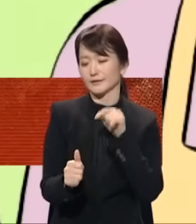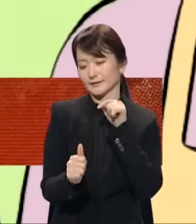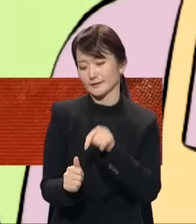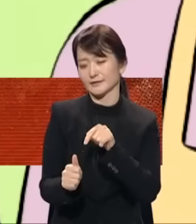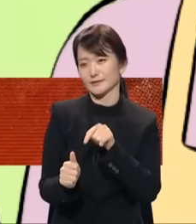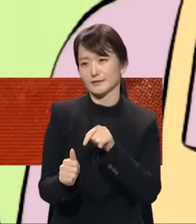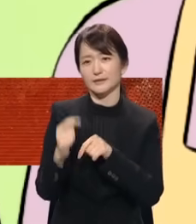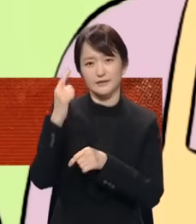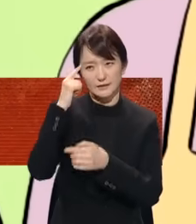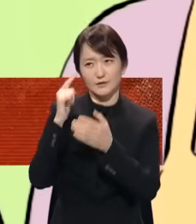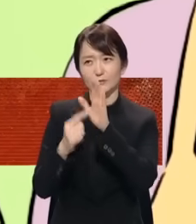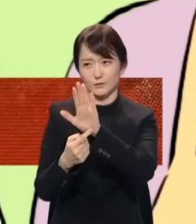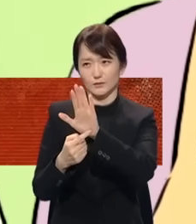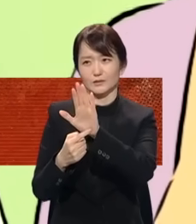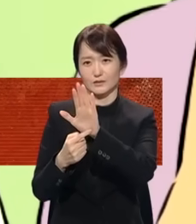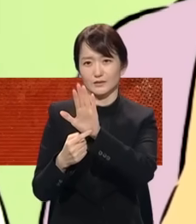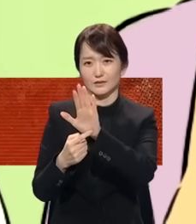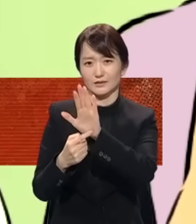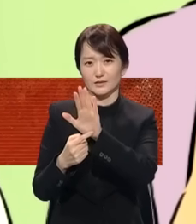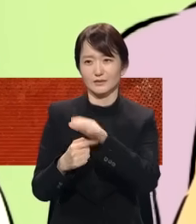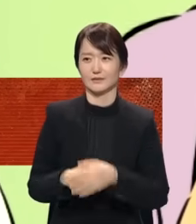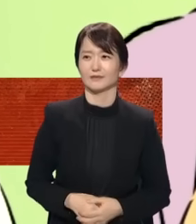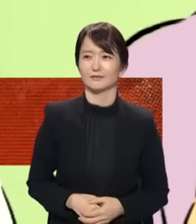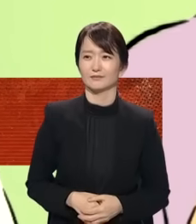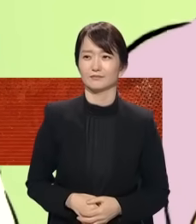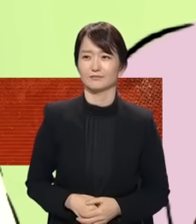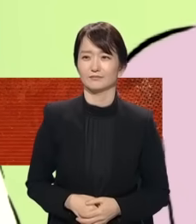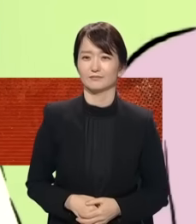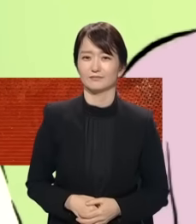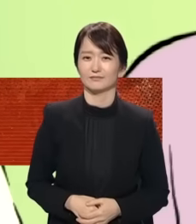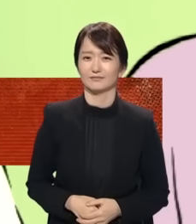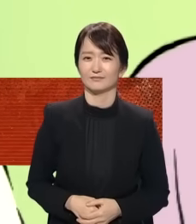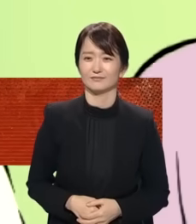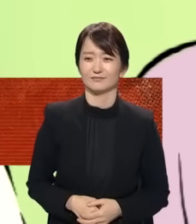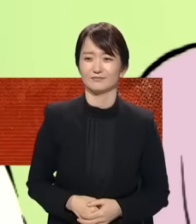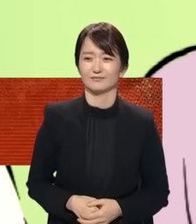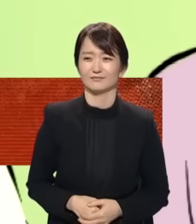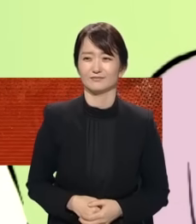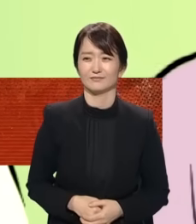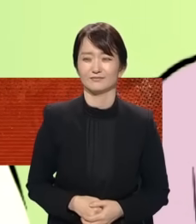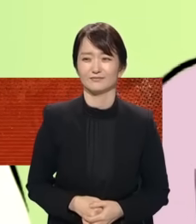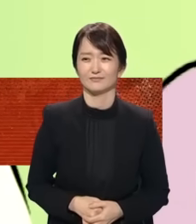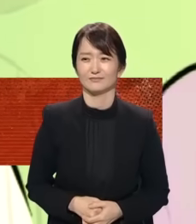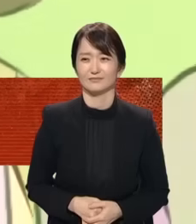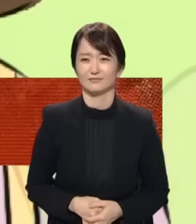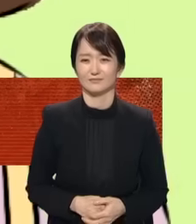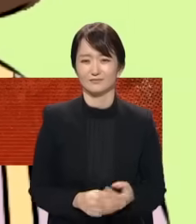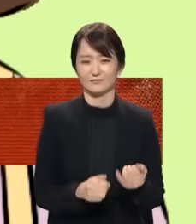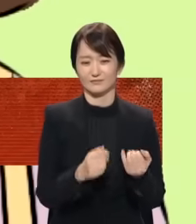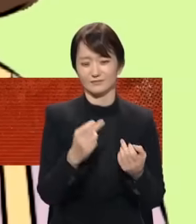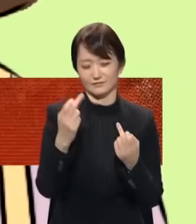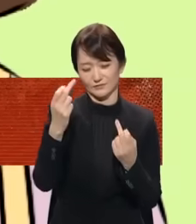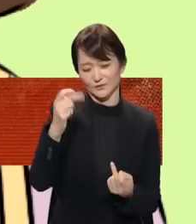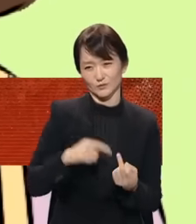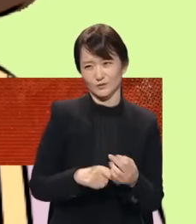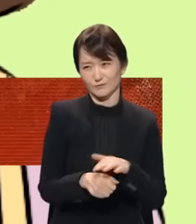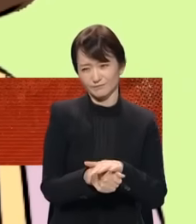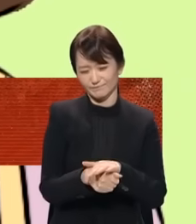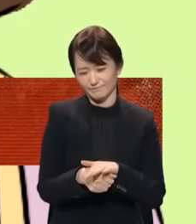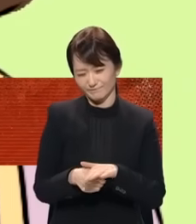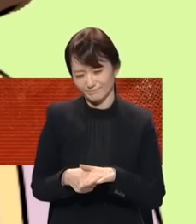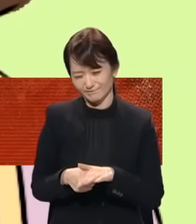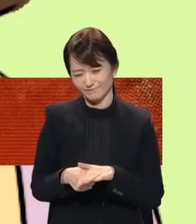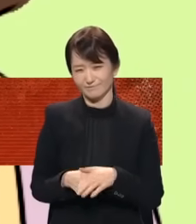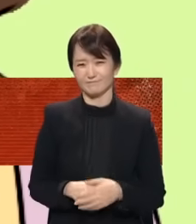게 맞지 않나. 저렇게 생겼는데 공부 잘하게 생겼는데요. 네. 아, 뭔가 좀 위축돼 있는 위축돼 모습인데. 있네요. 예.